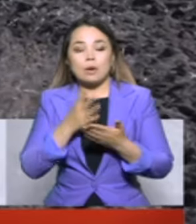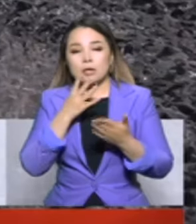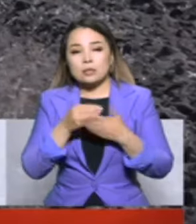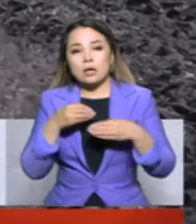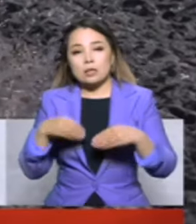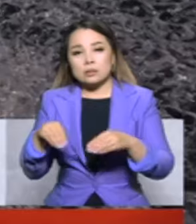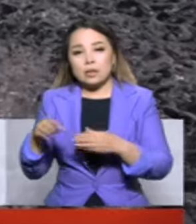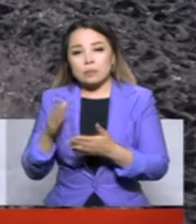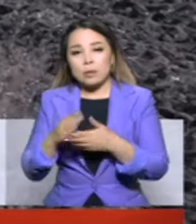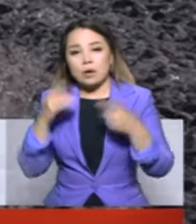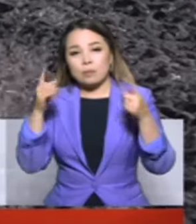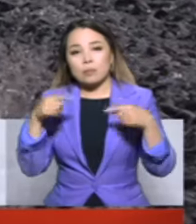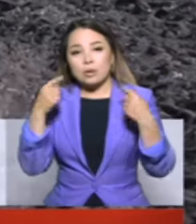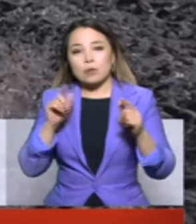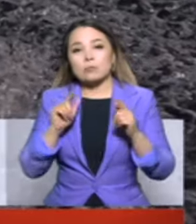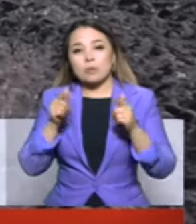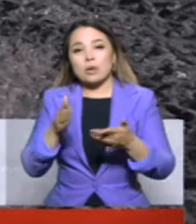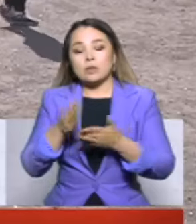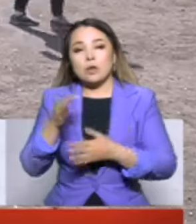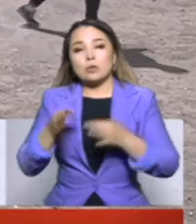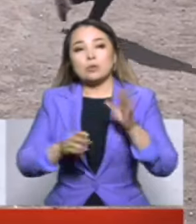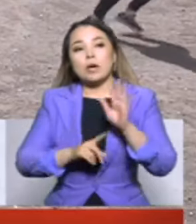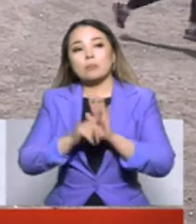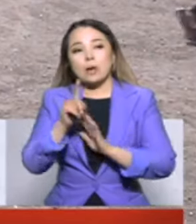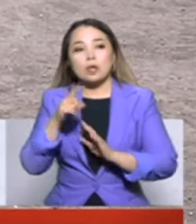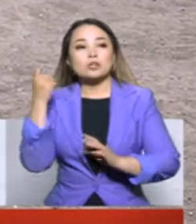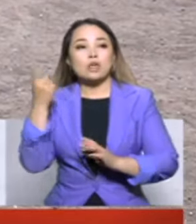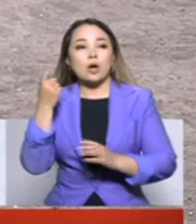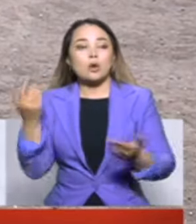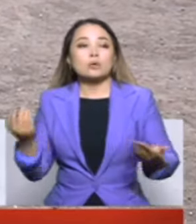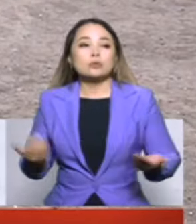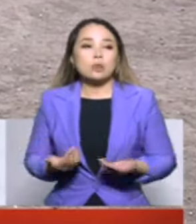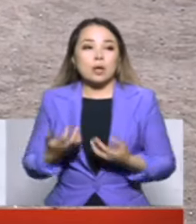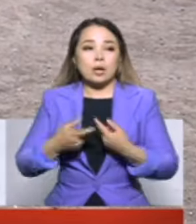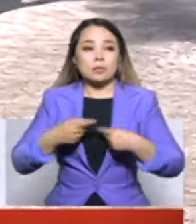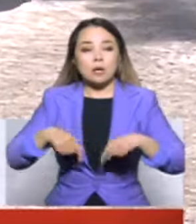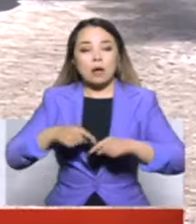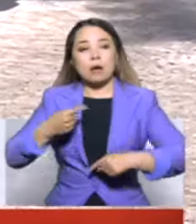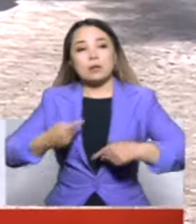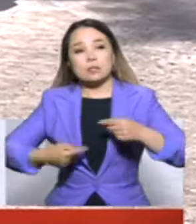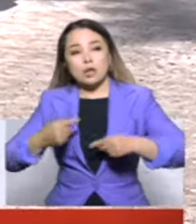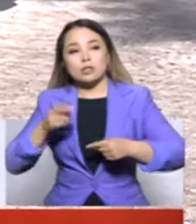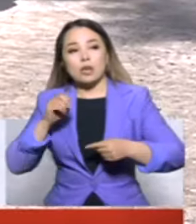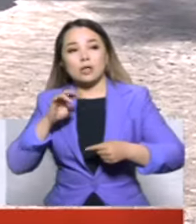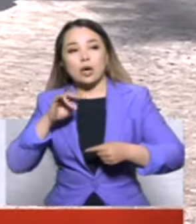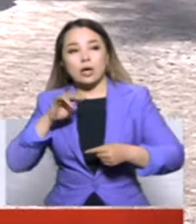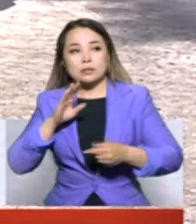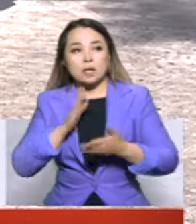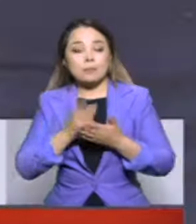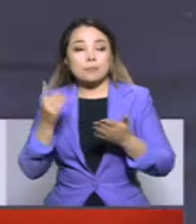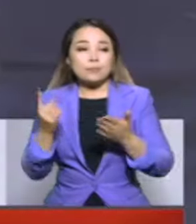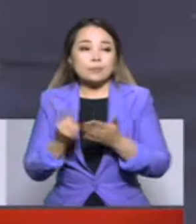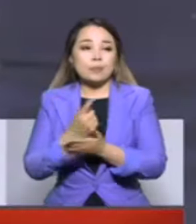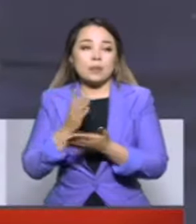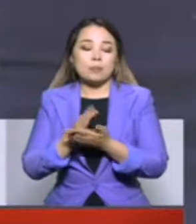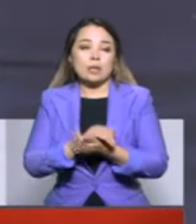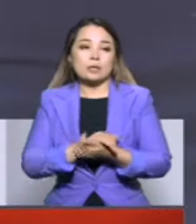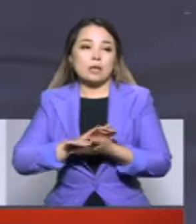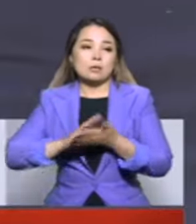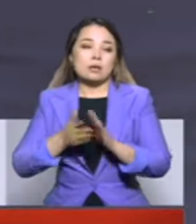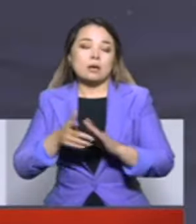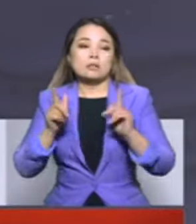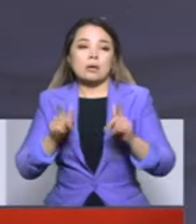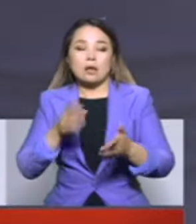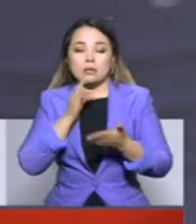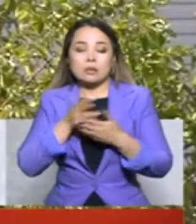салады, оған мал түседі, сөйтіп соттасу басталады. Шаруалар мен тұрғындар арасындағы бұндай дау Чернорецк ауылында алғаш рет бейбіт бітіммен